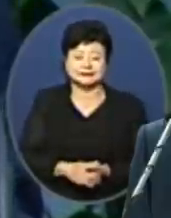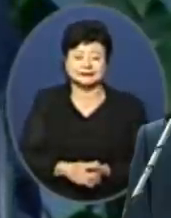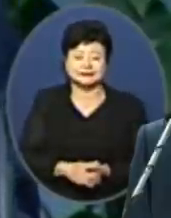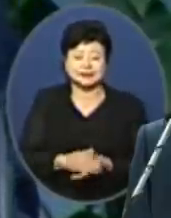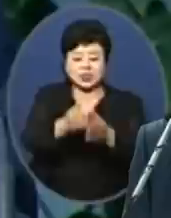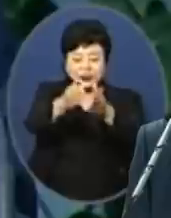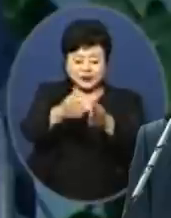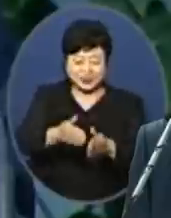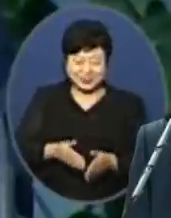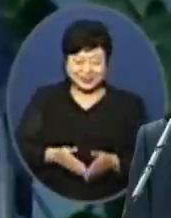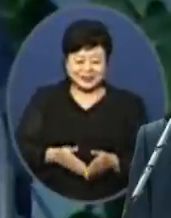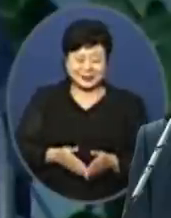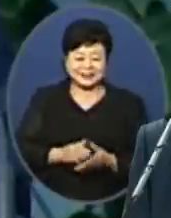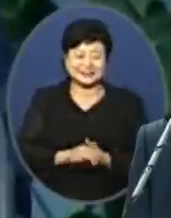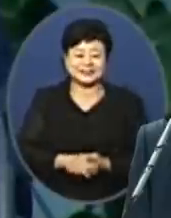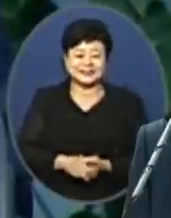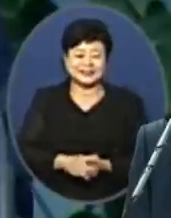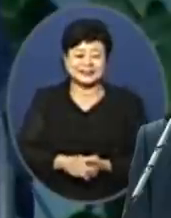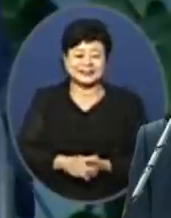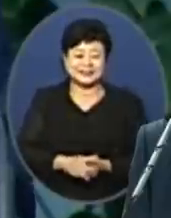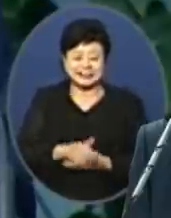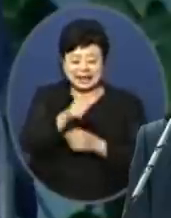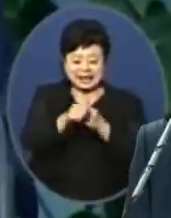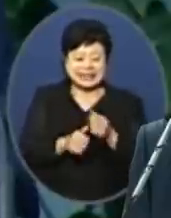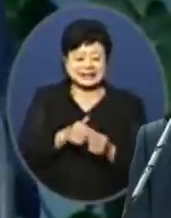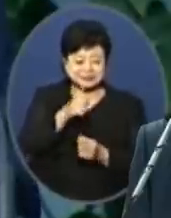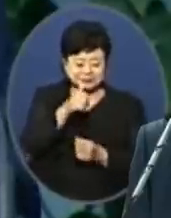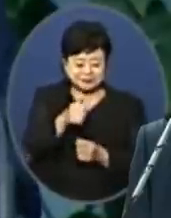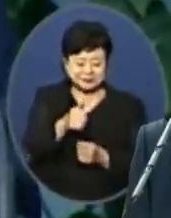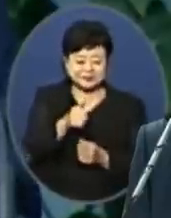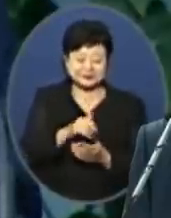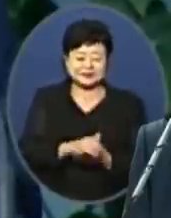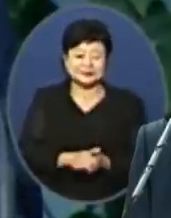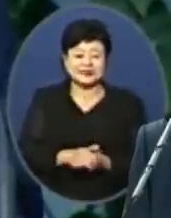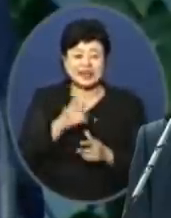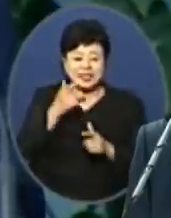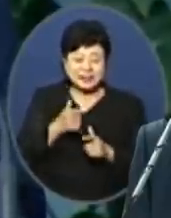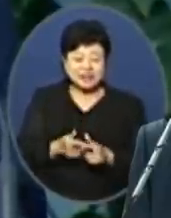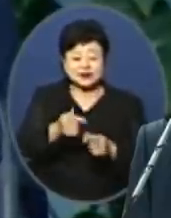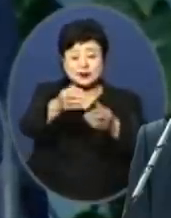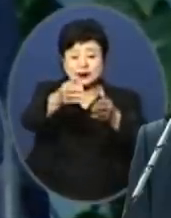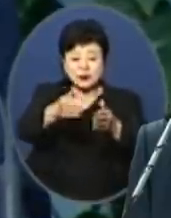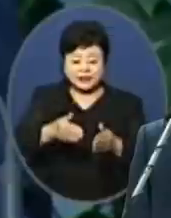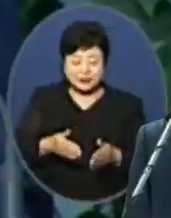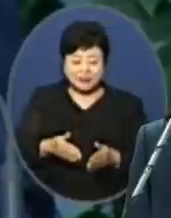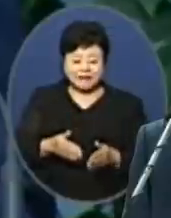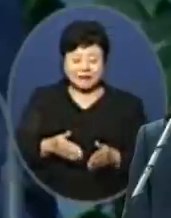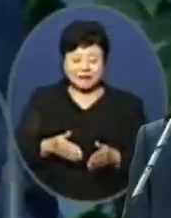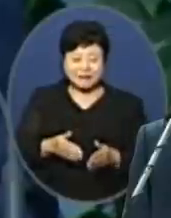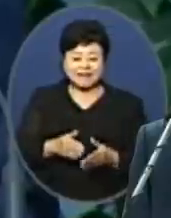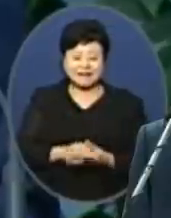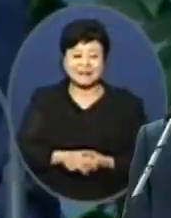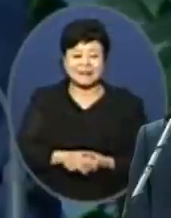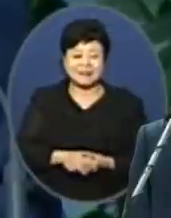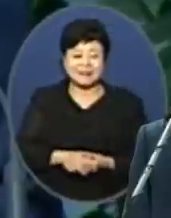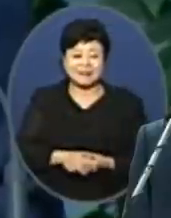이를 통해서 첫째로 하나님은 예수님을 통하여